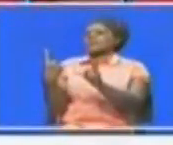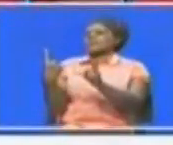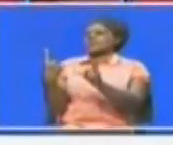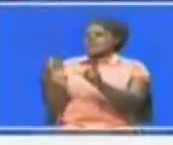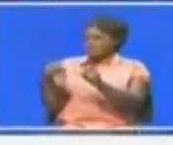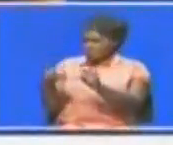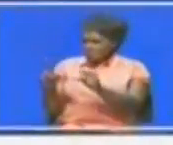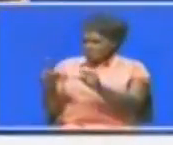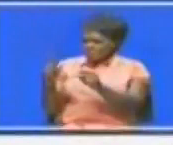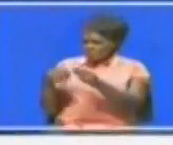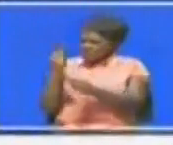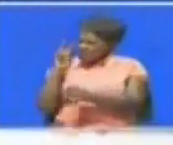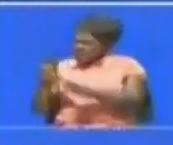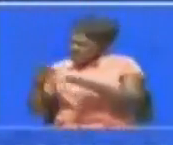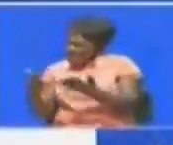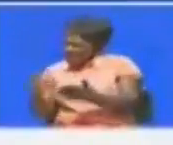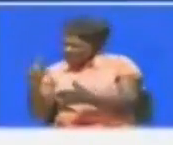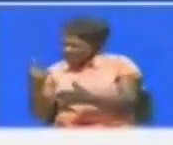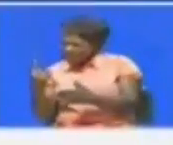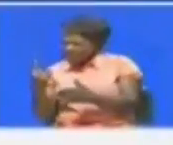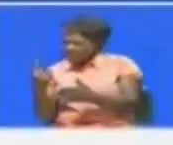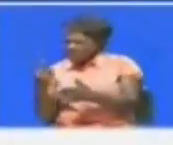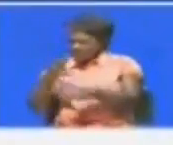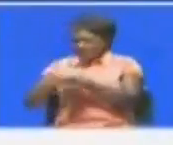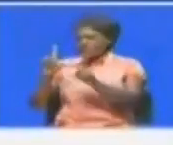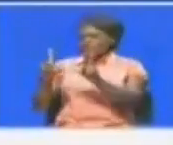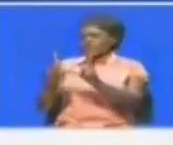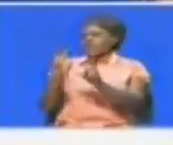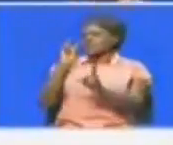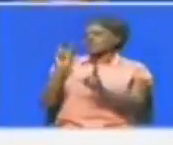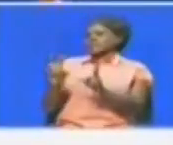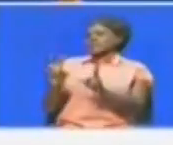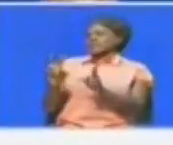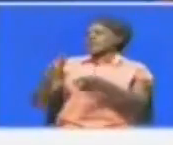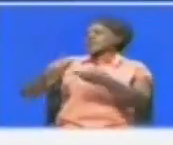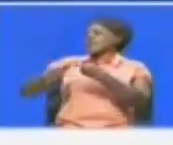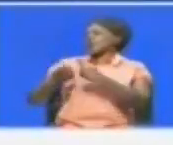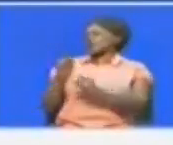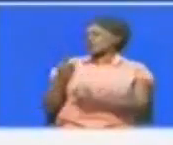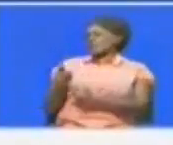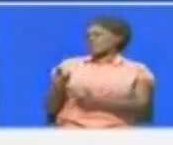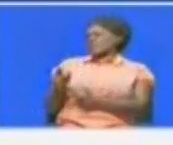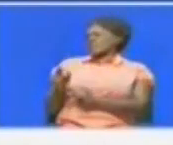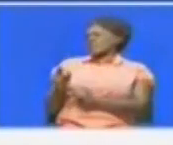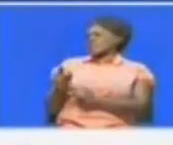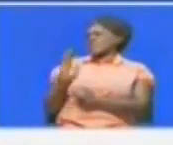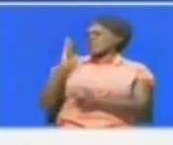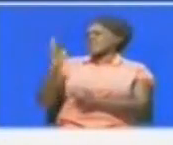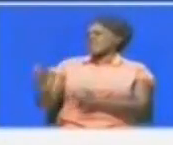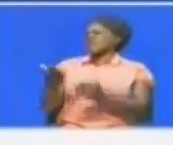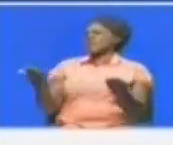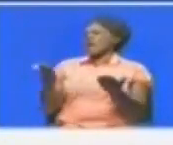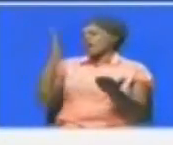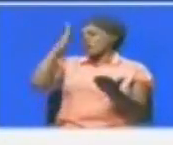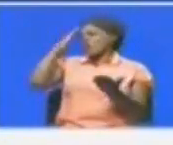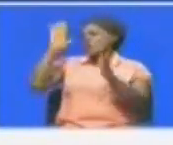ingia kwanza uangalie uko vipi ndio upewe cheti. Kwa hivyo lazima uangalie haya mahusiano tunaelekea vipi ndio ujue umuhimu